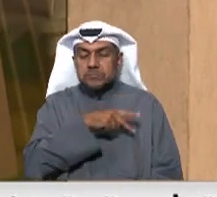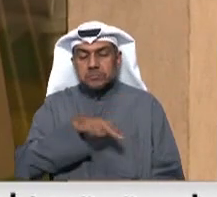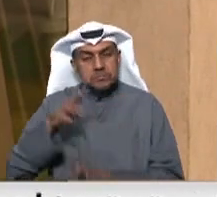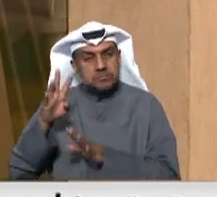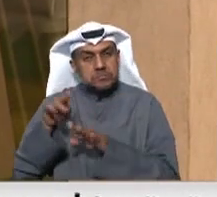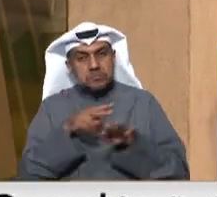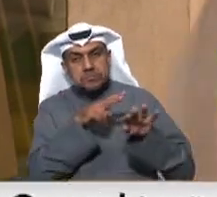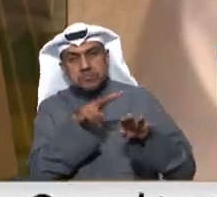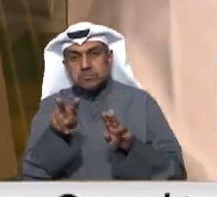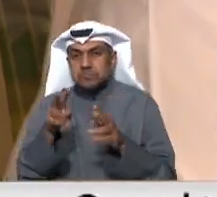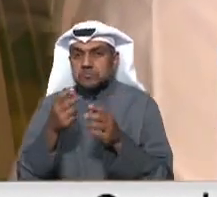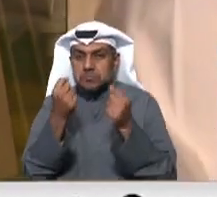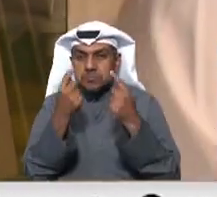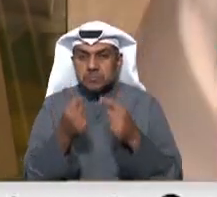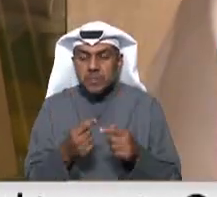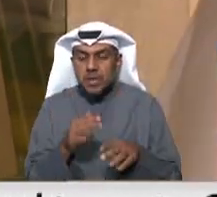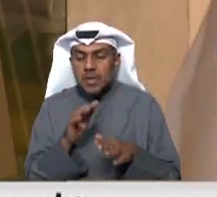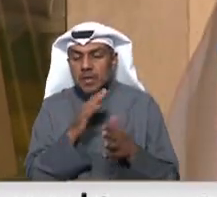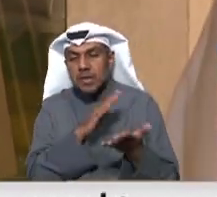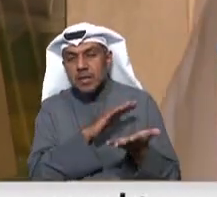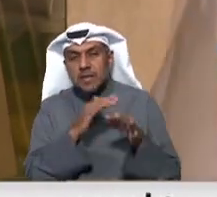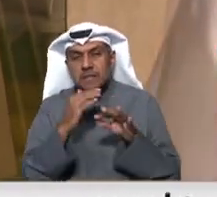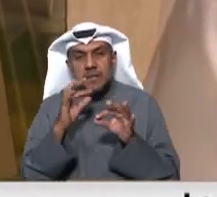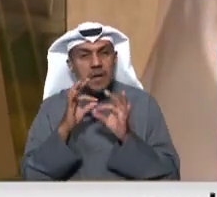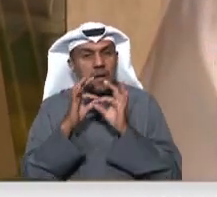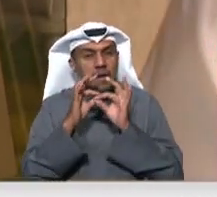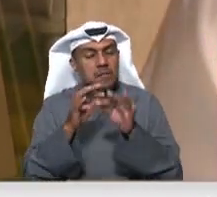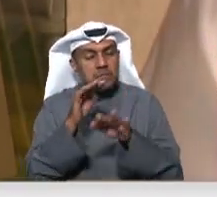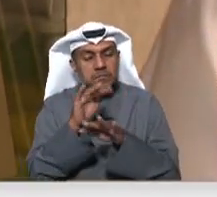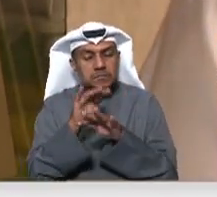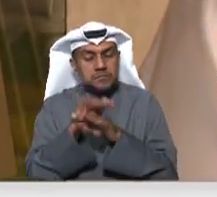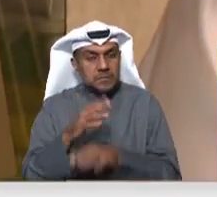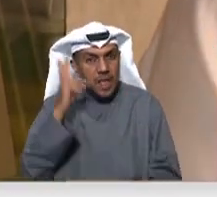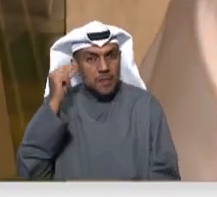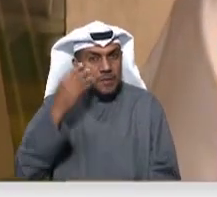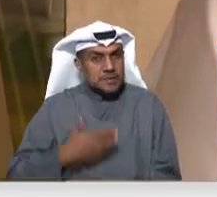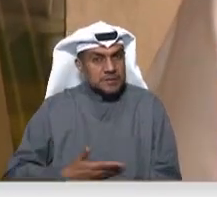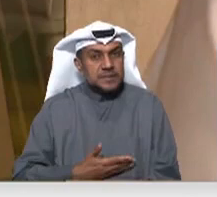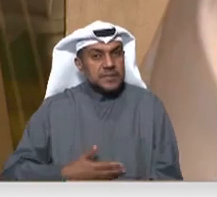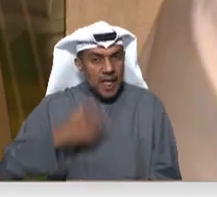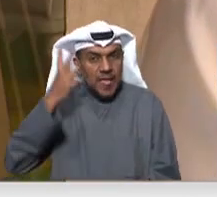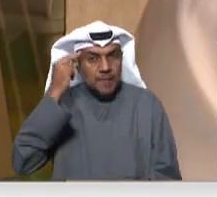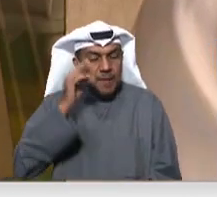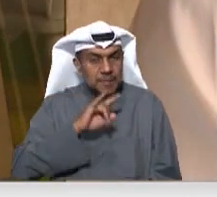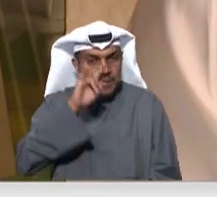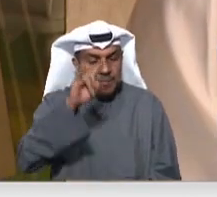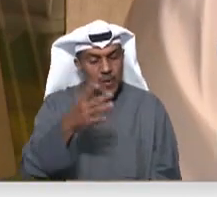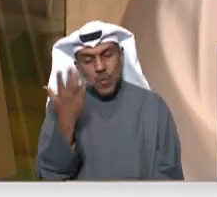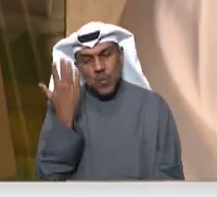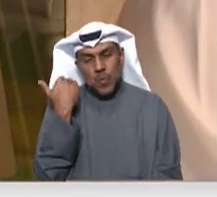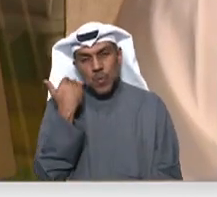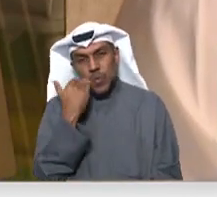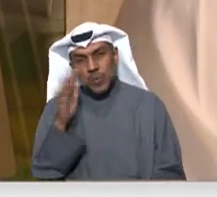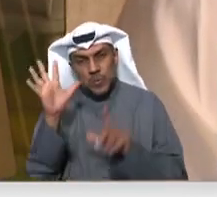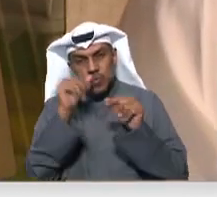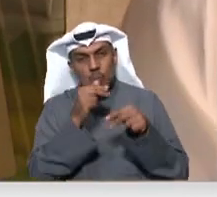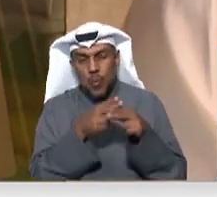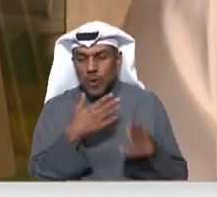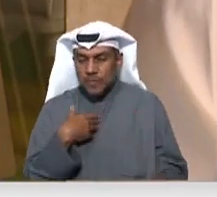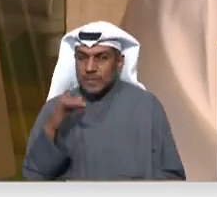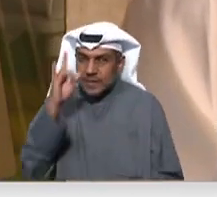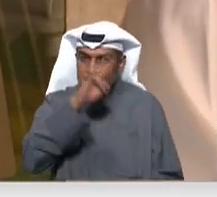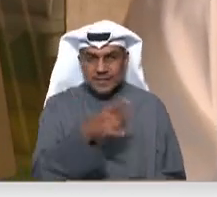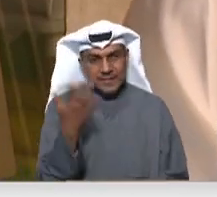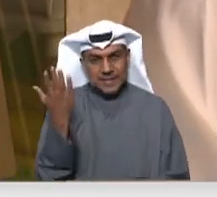عن المحميه بالكويت وتشوقت لها جدا يعني انا كنت في زياره للكويت قبل تقريبا اسبوع